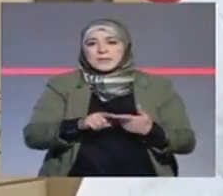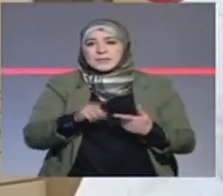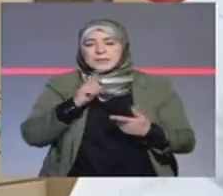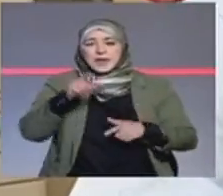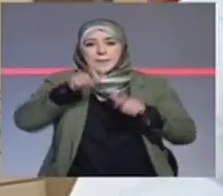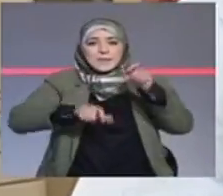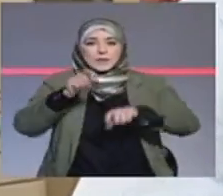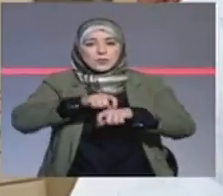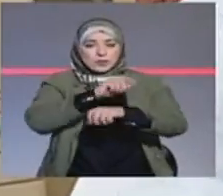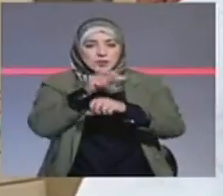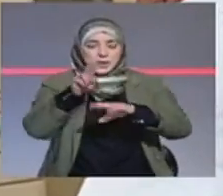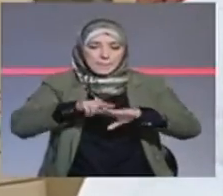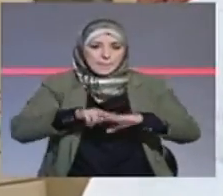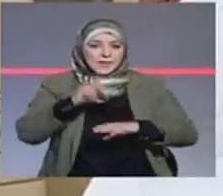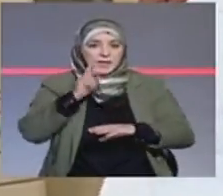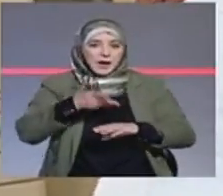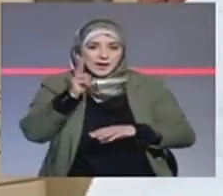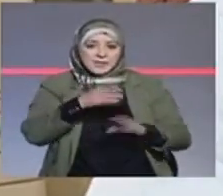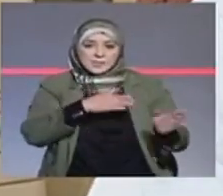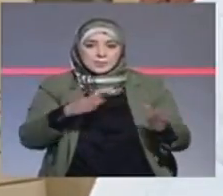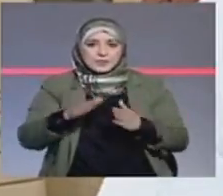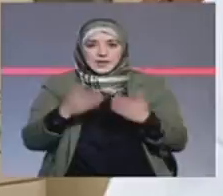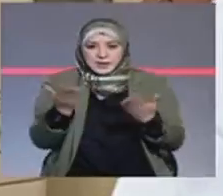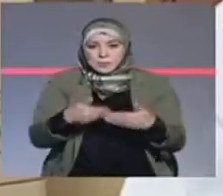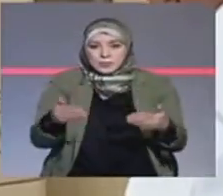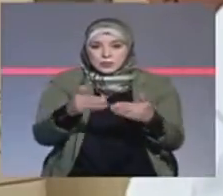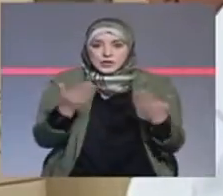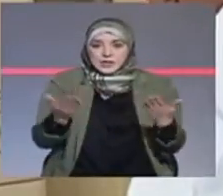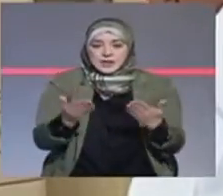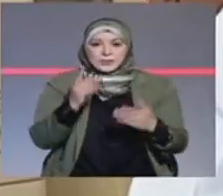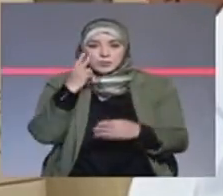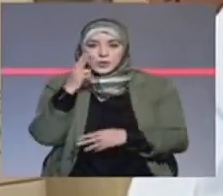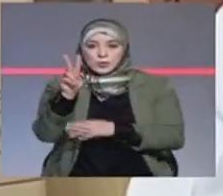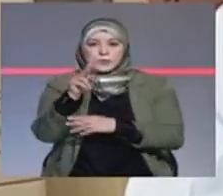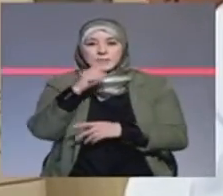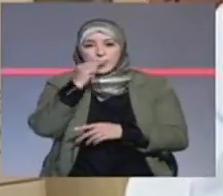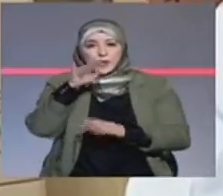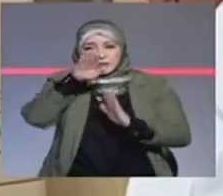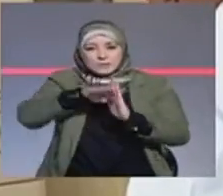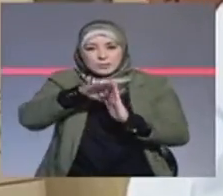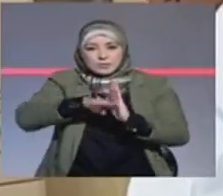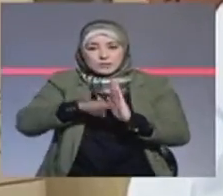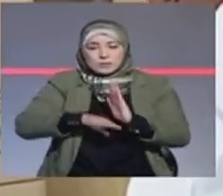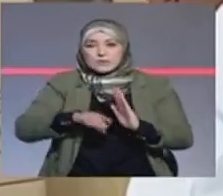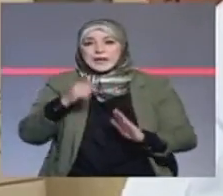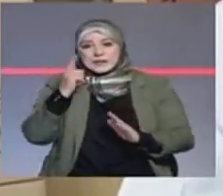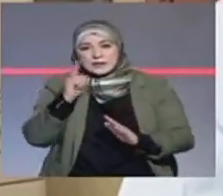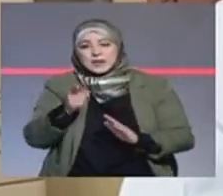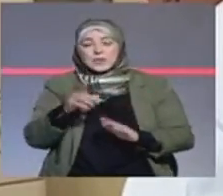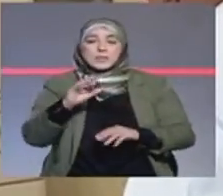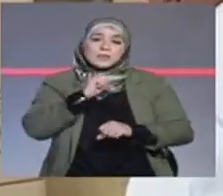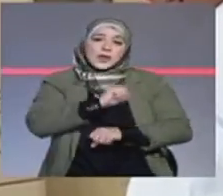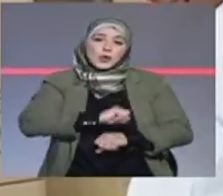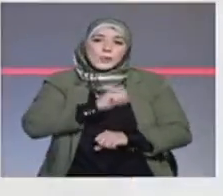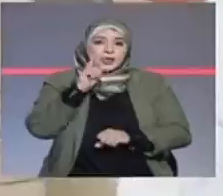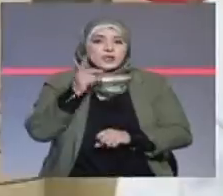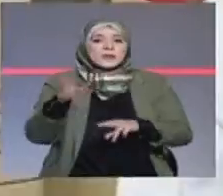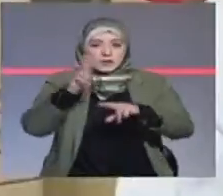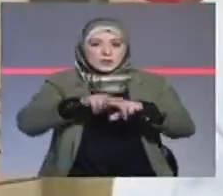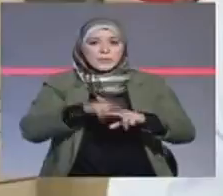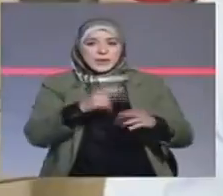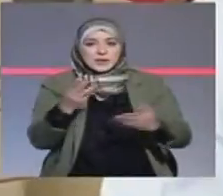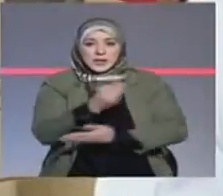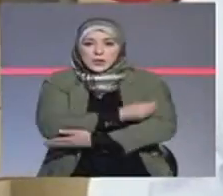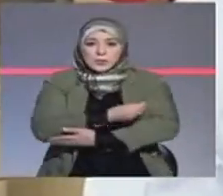لحالات الوفية. فهمني دونك السبيسيتي تاع الموجة هذه أنه لاحظنا الناس الأقل سنا قاعدة وللأسف قاعدين زاد يتوفاو. عندنا